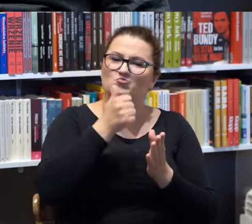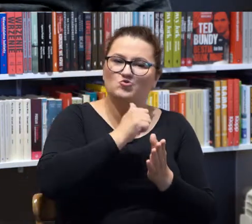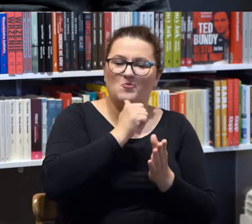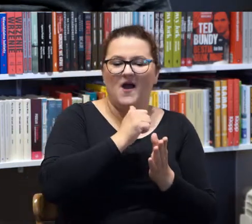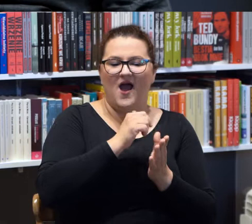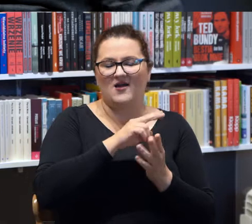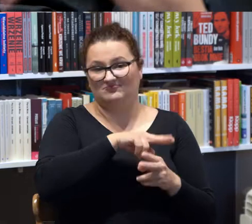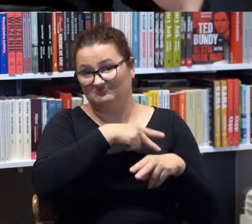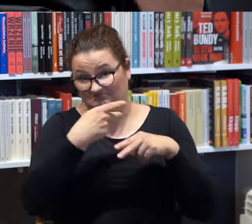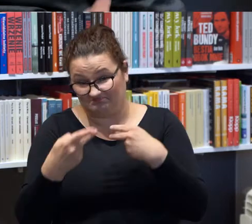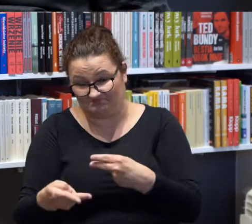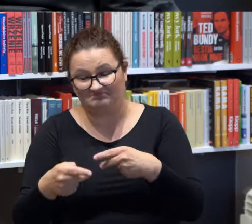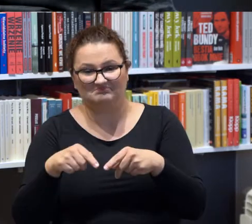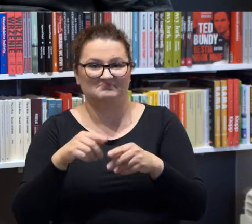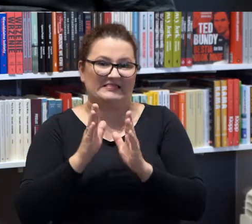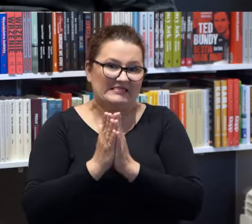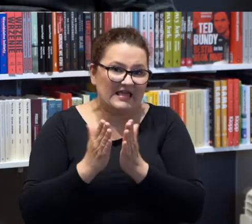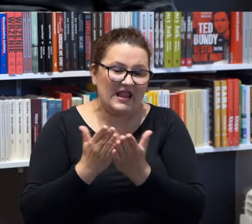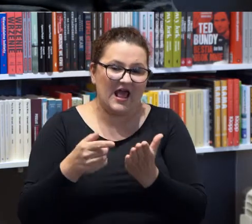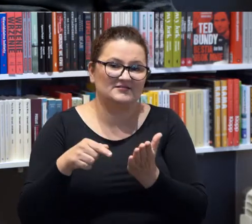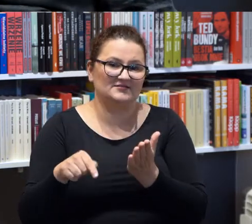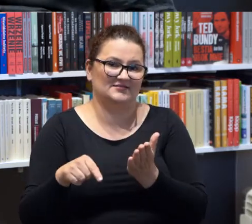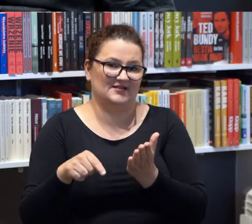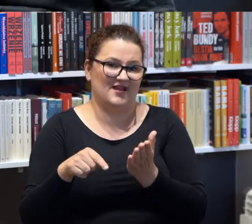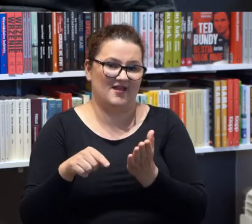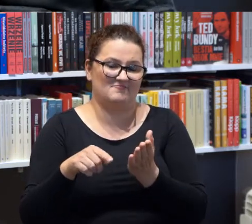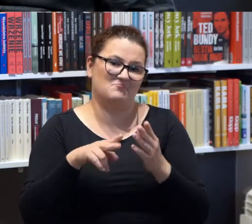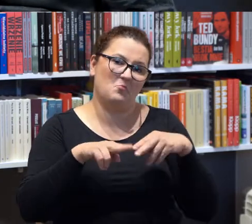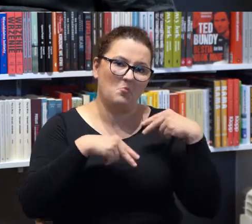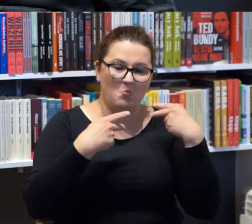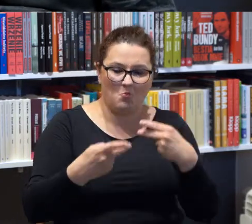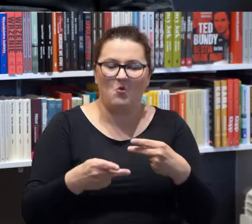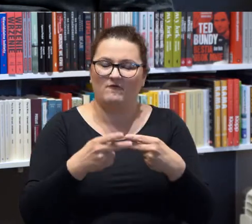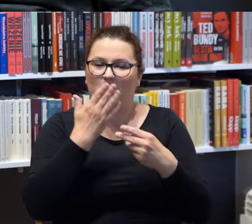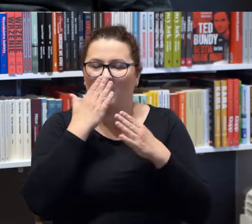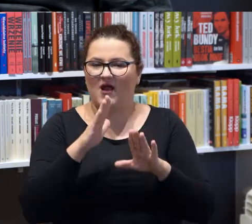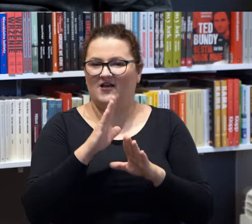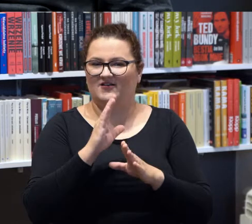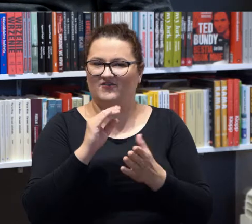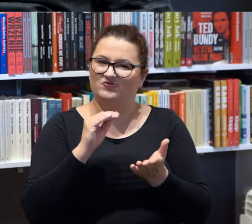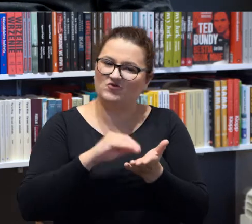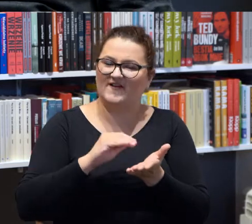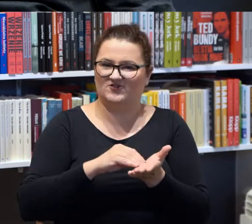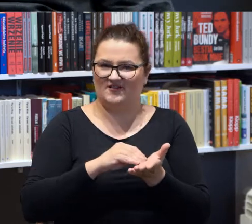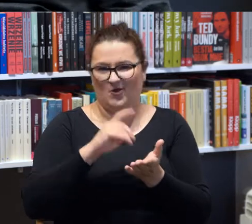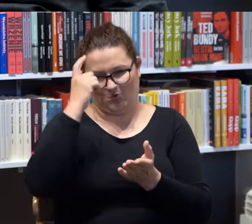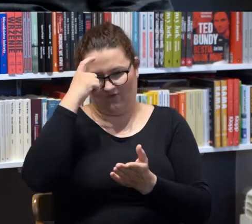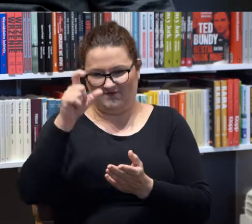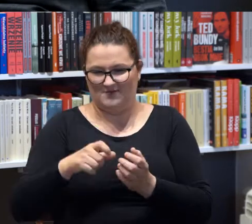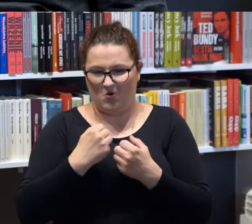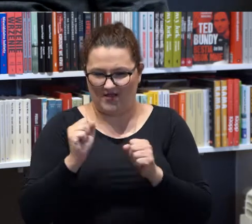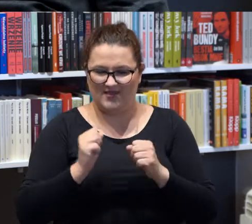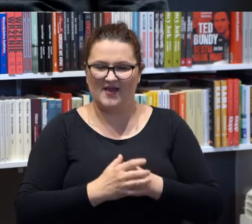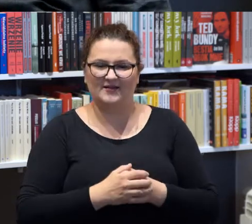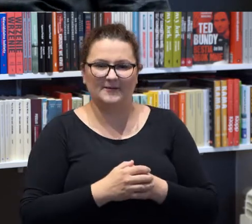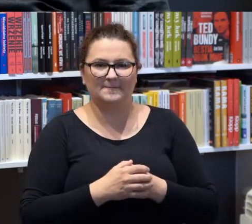literackiego, ale empatycznego odtworzenia doświadczenia twojego bohatera? W ogóle